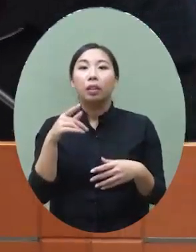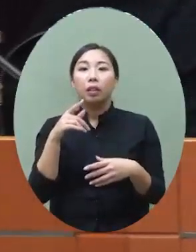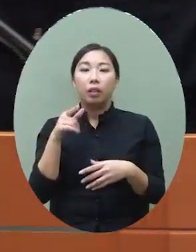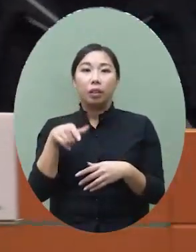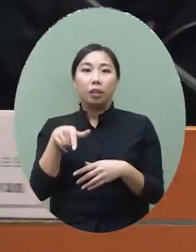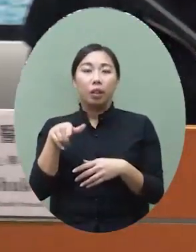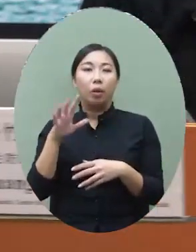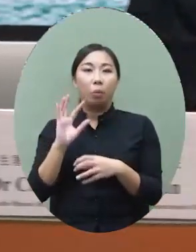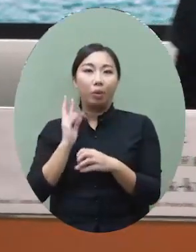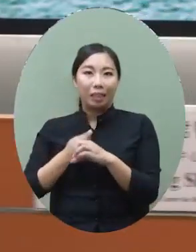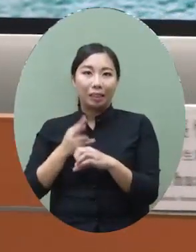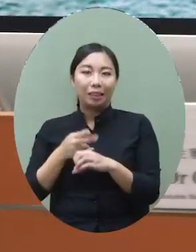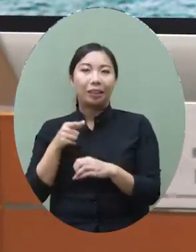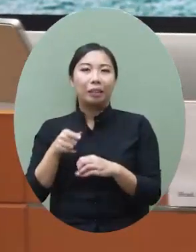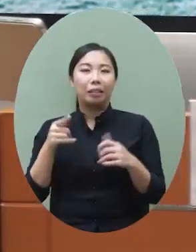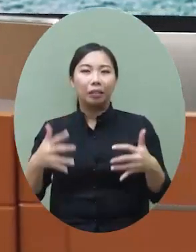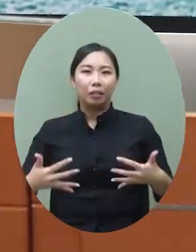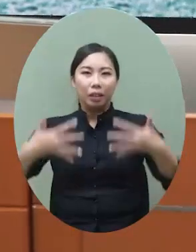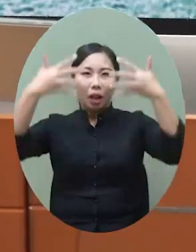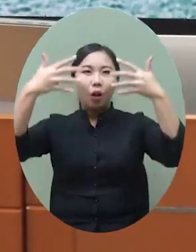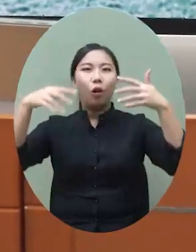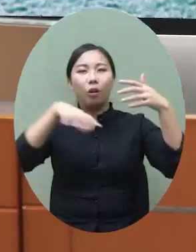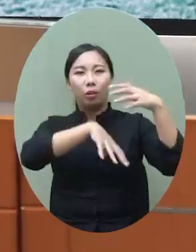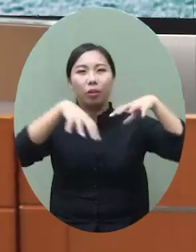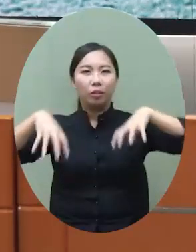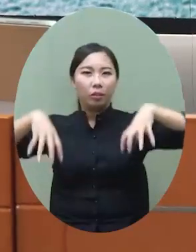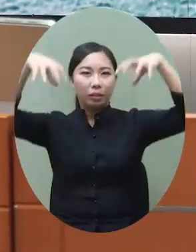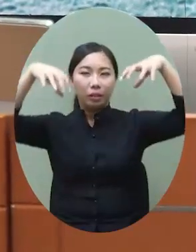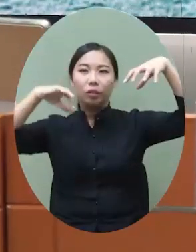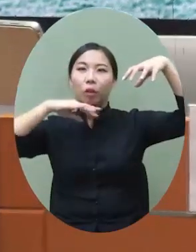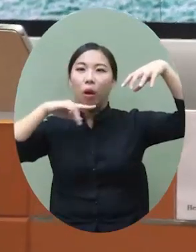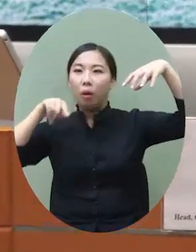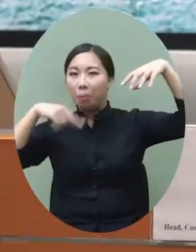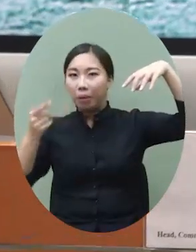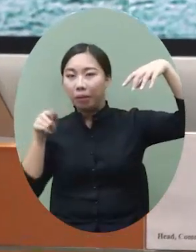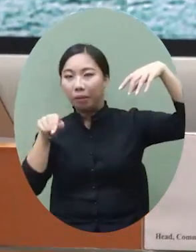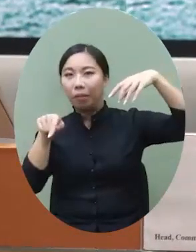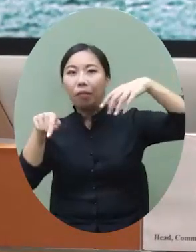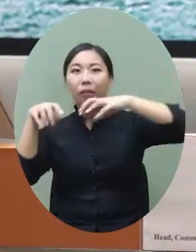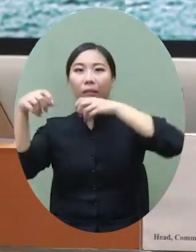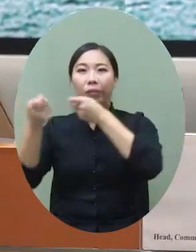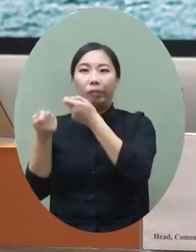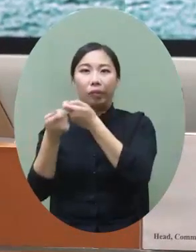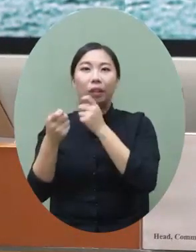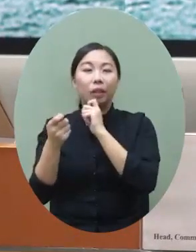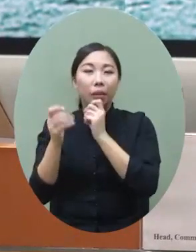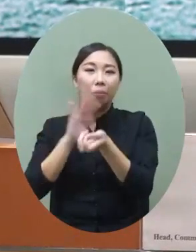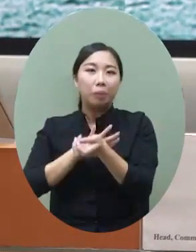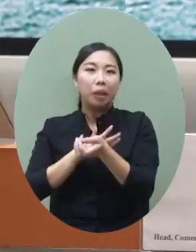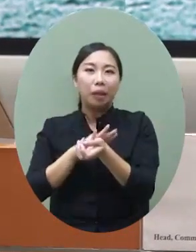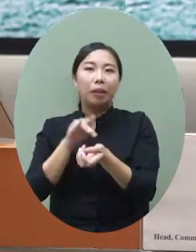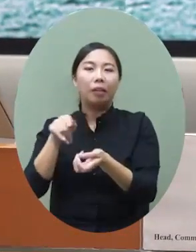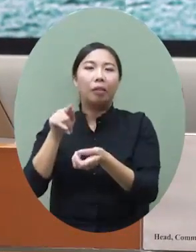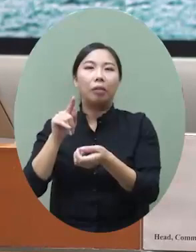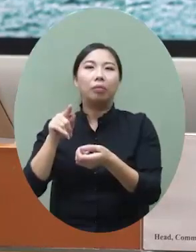龍吉樓嘅地下同埋二樓啦。咁如果龍吉樓有第二個單位係有個案嘅話，我諗都係符合一個強制檢